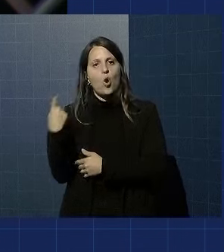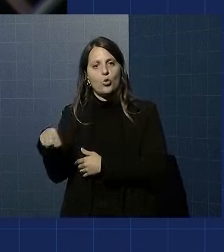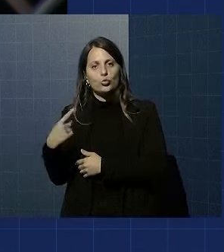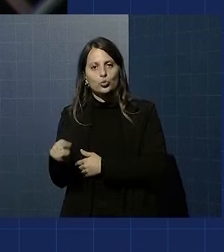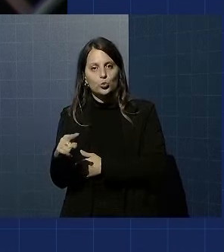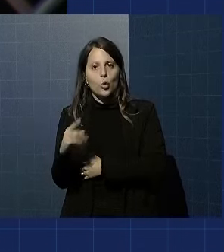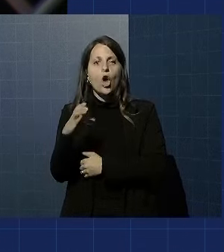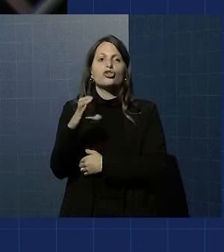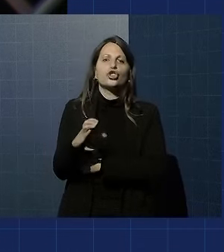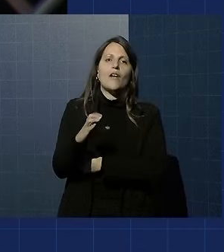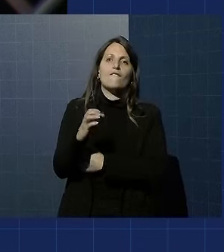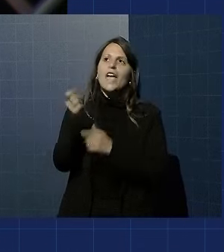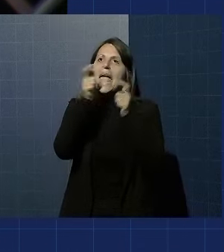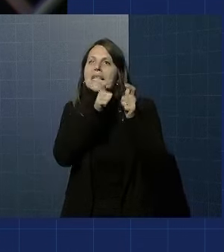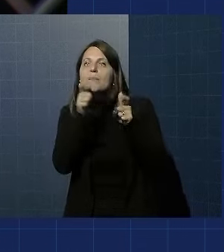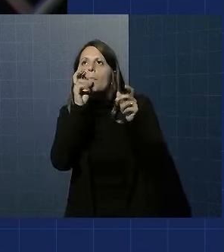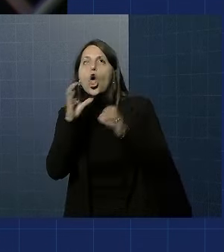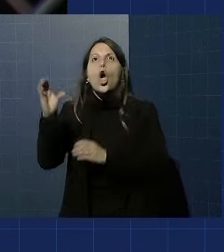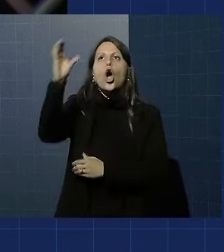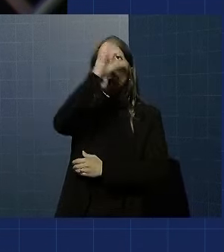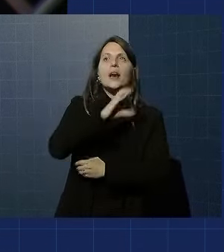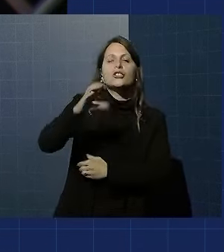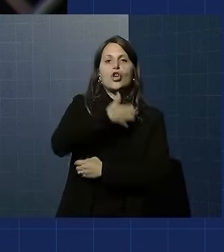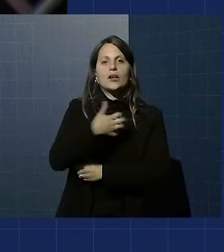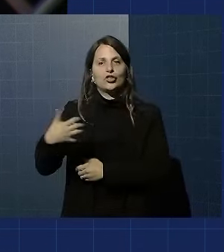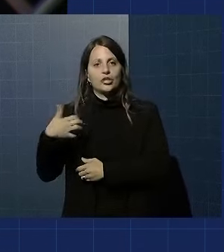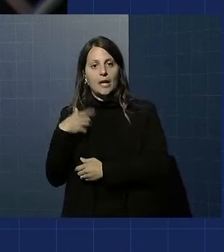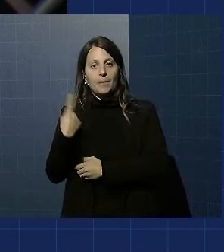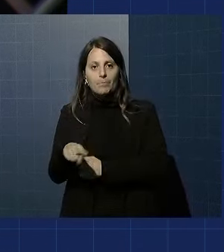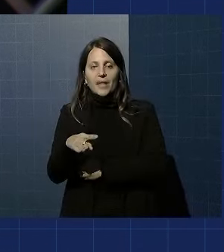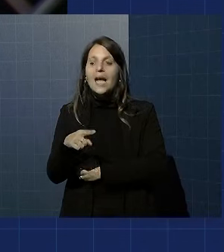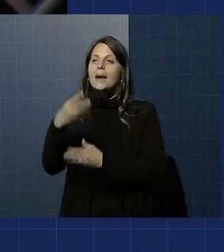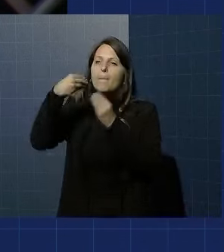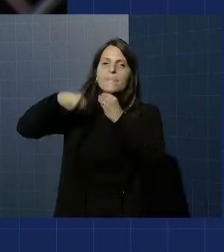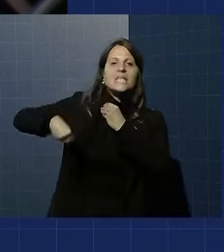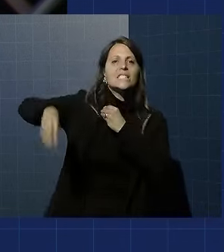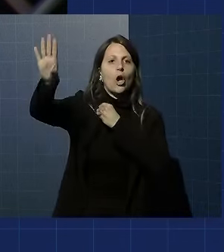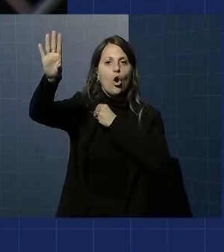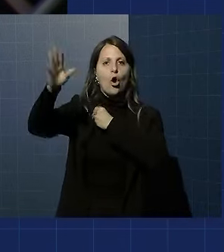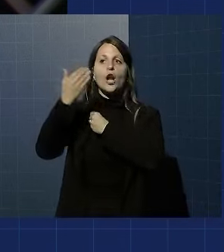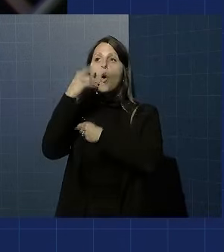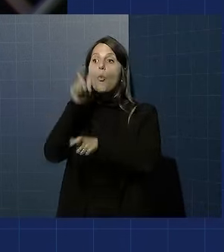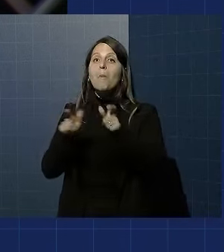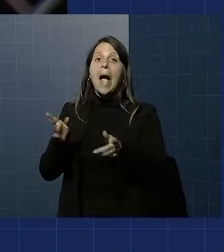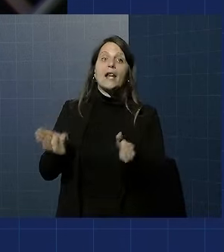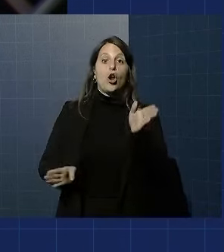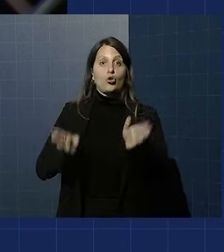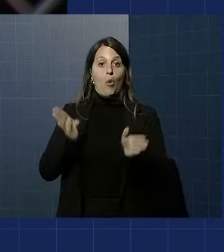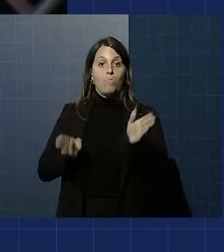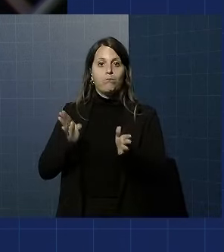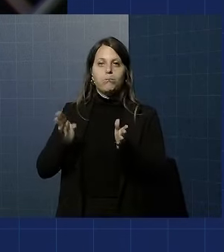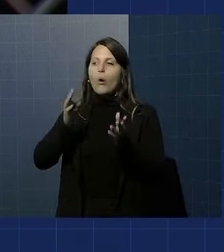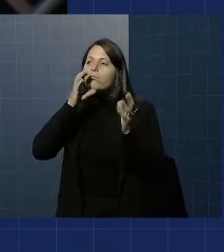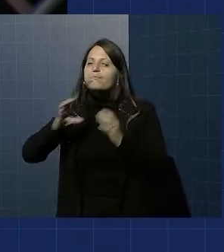Scientist per le missioni che noi chiamiamo umane, di esplorazione umana e robotica, quindi tutte quelle